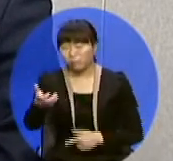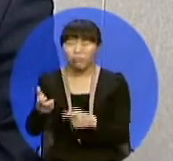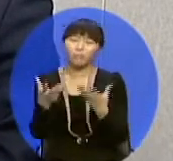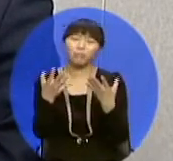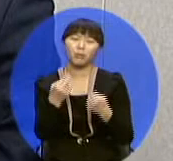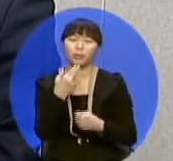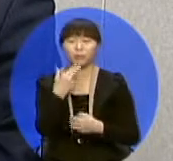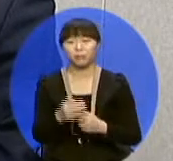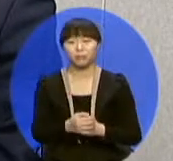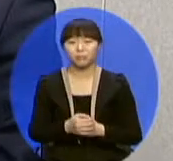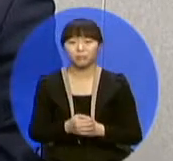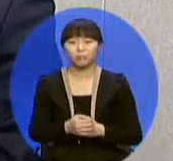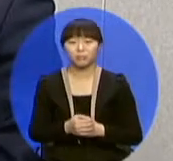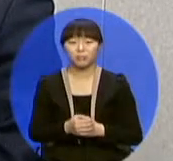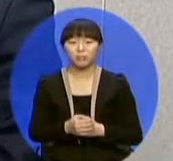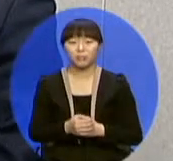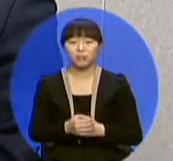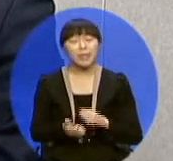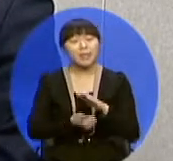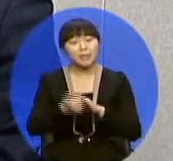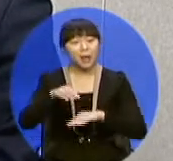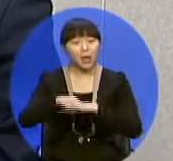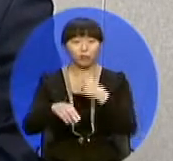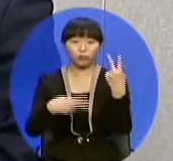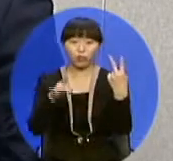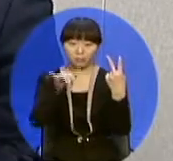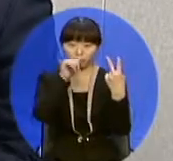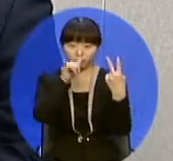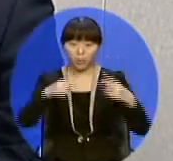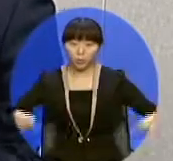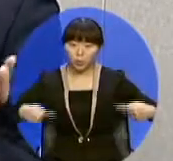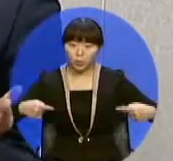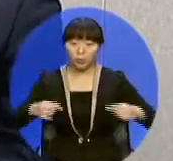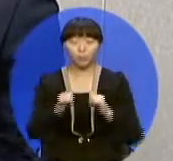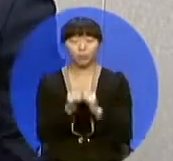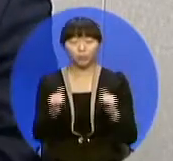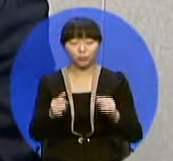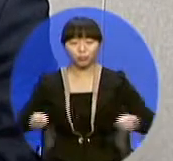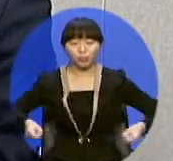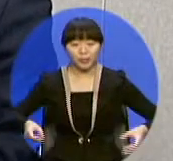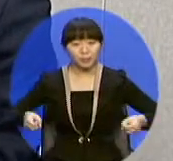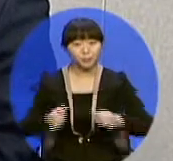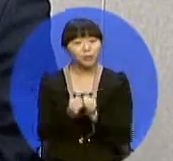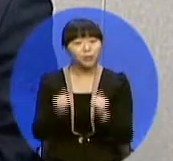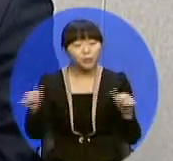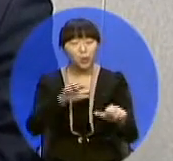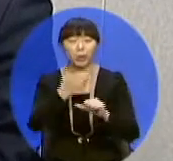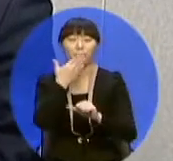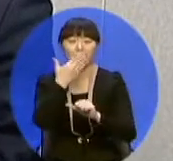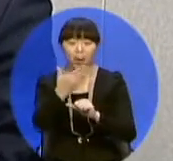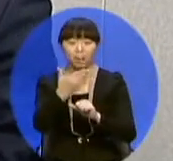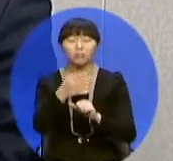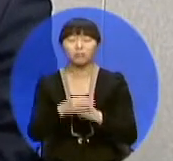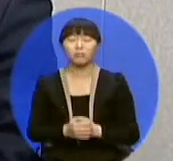이동수단이 많지 않았습니다. 네. 희망카가 두 대가 있었죠. 휠체어분들을 휠체어분들 이용할 수 있는. 네.